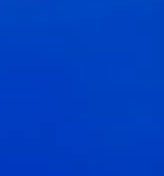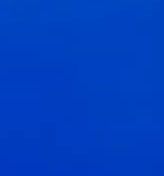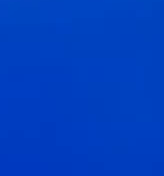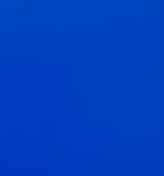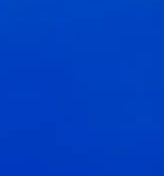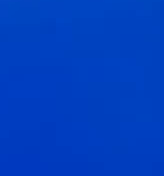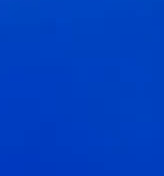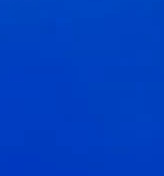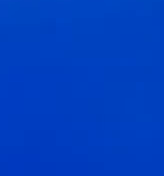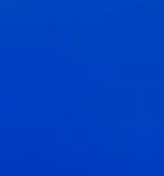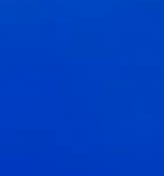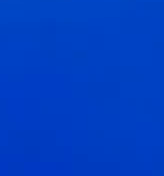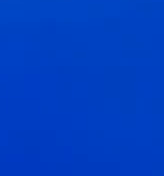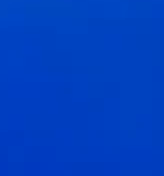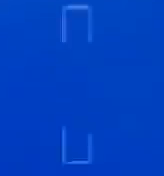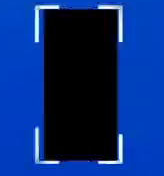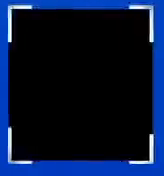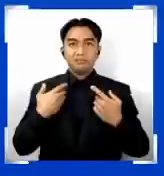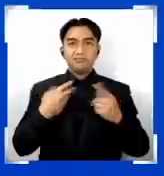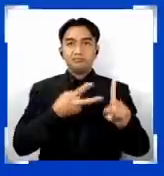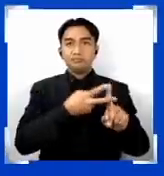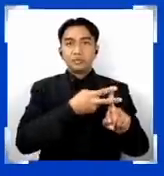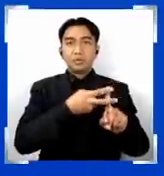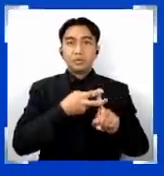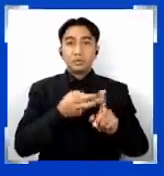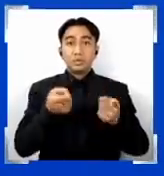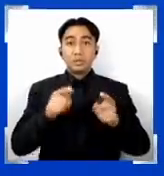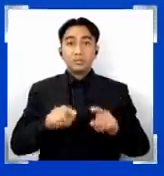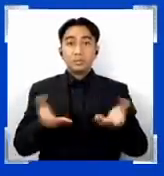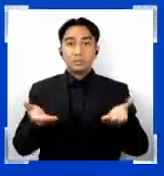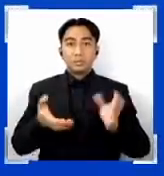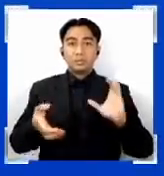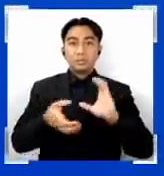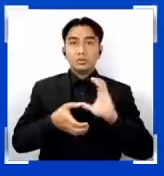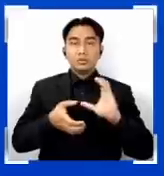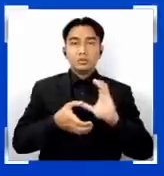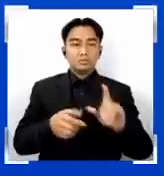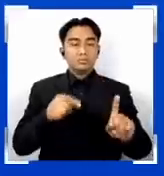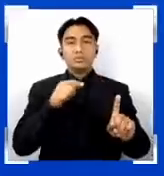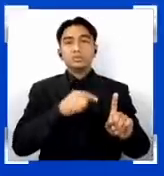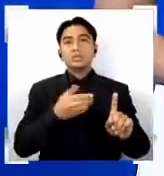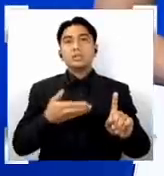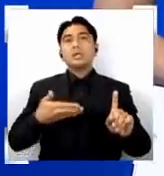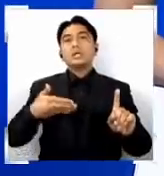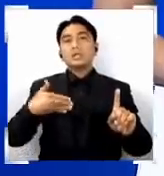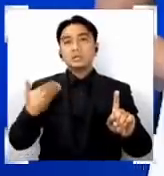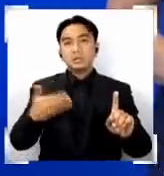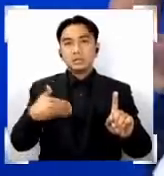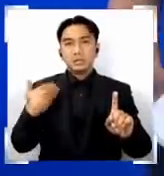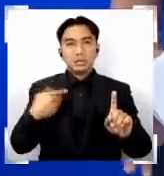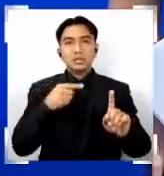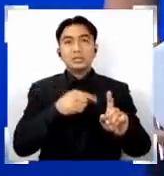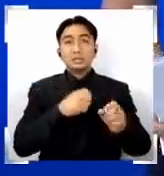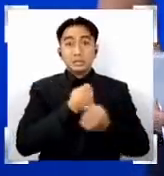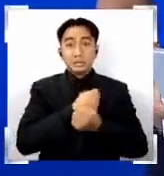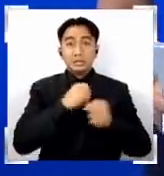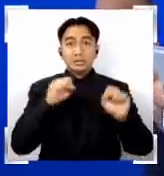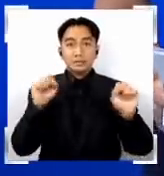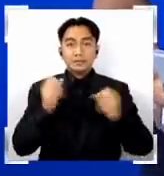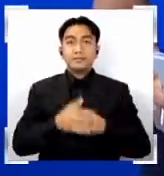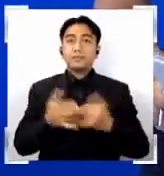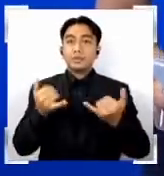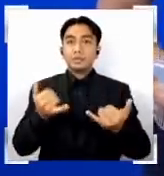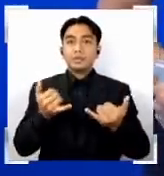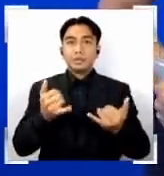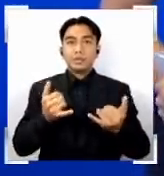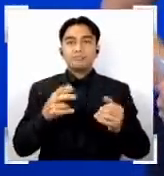Igan, may hostage taking sa Caloocan ngayong gabi. Ang biktimang lalaking minor de edad nasa GIP. Hawak na ng otoridad ang lalaking